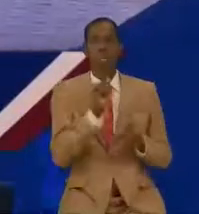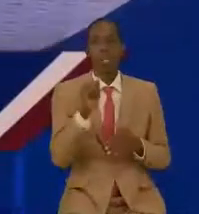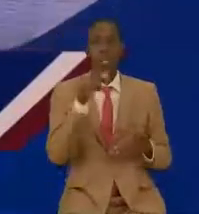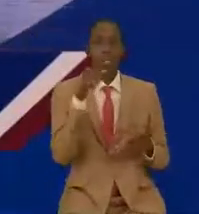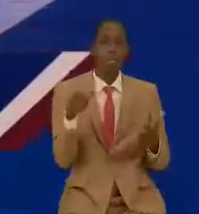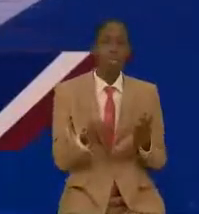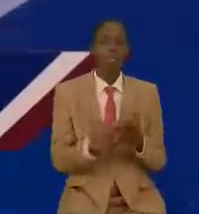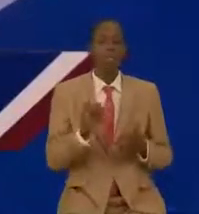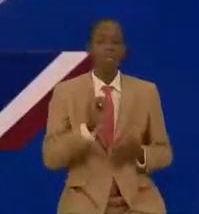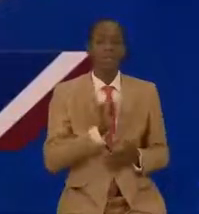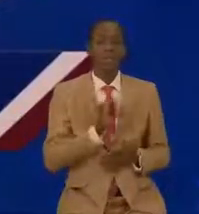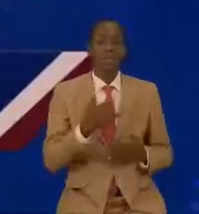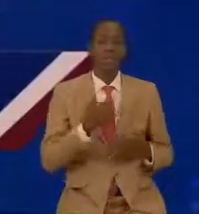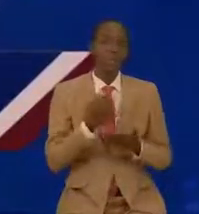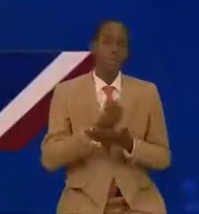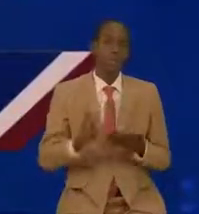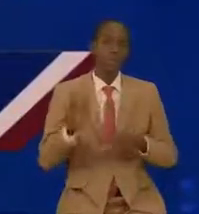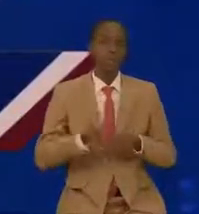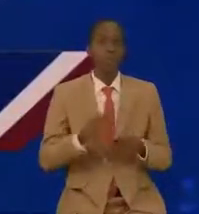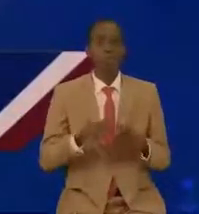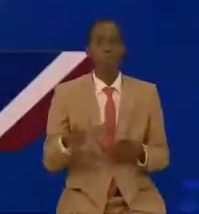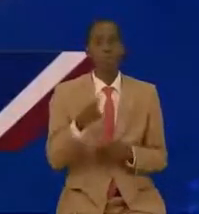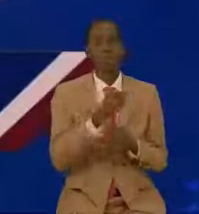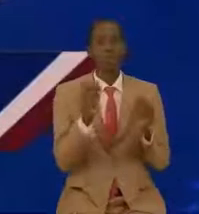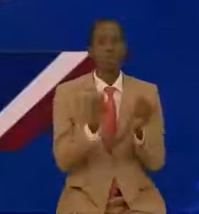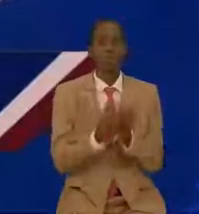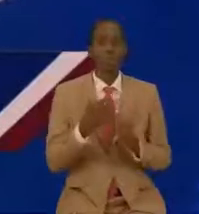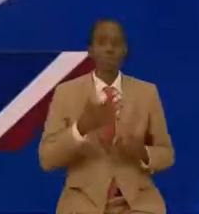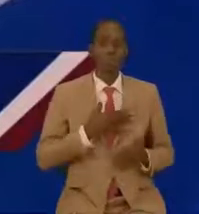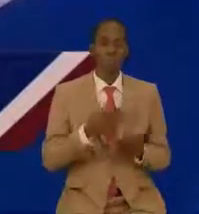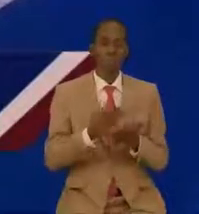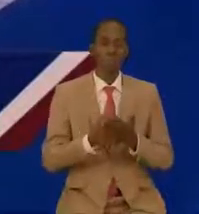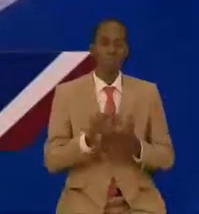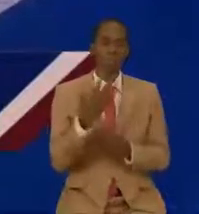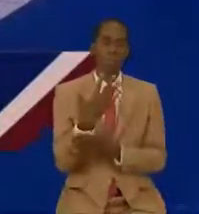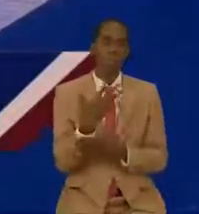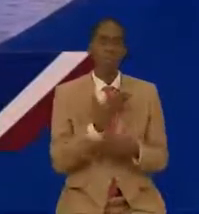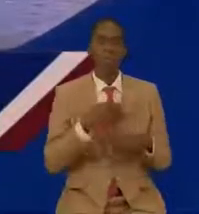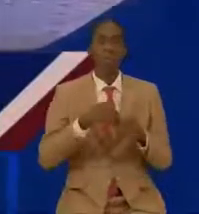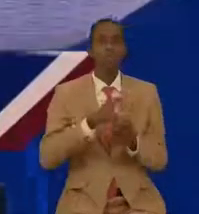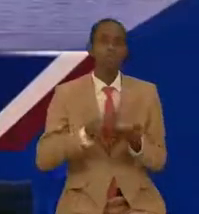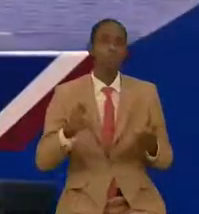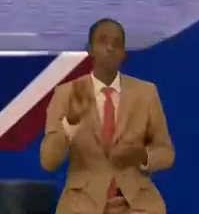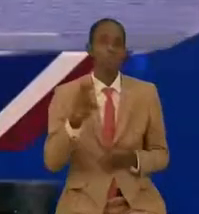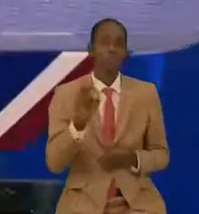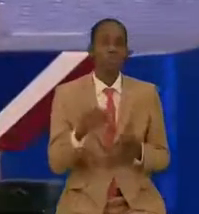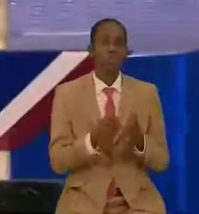Voyez avec quelles grandes lettres je vous ai écrit de ma propre main. Verset